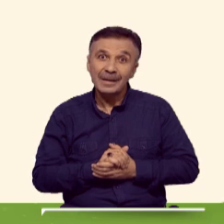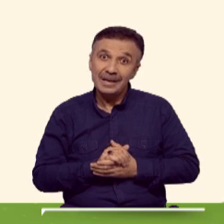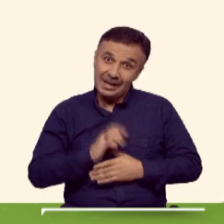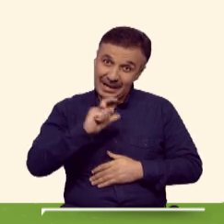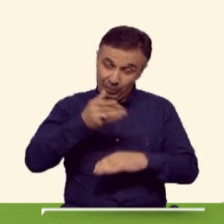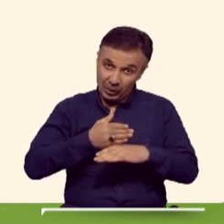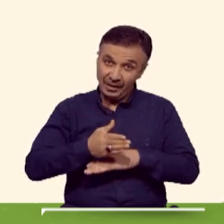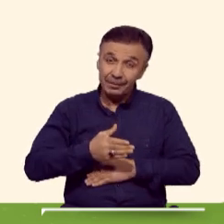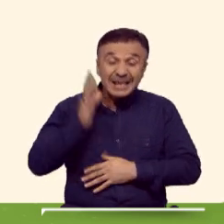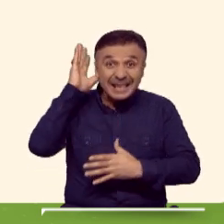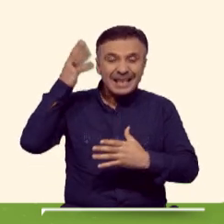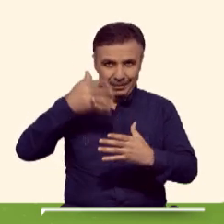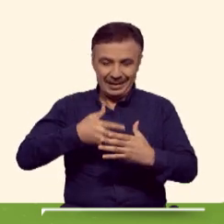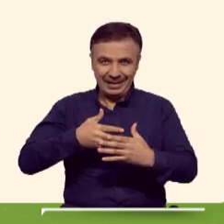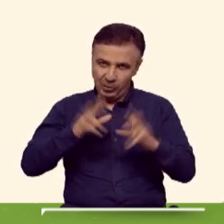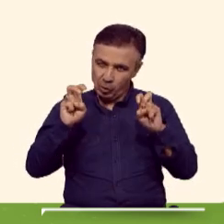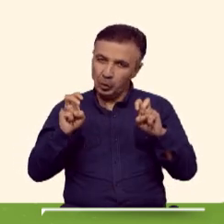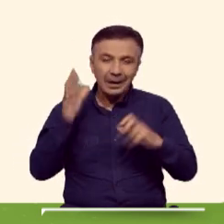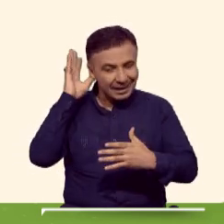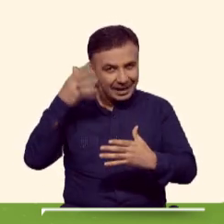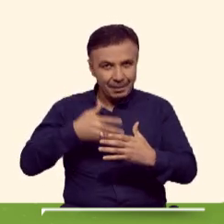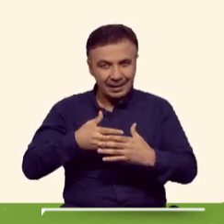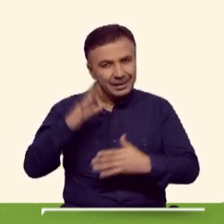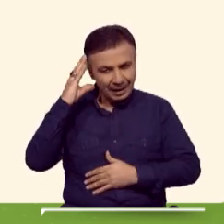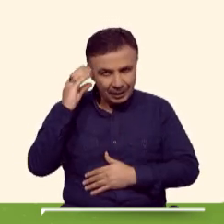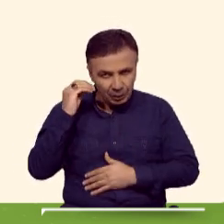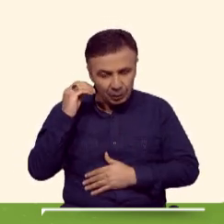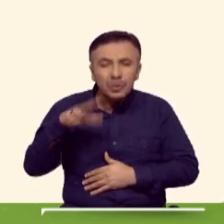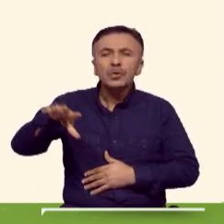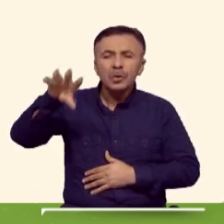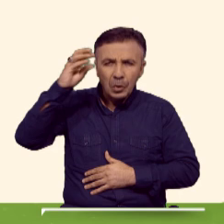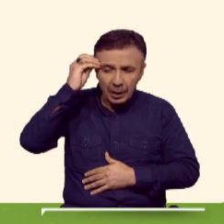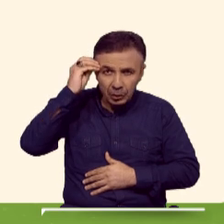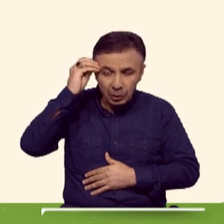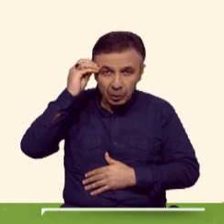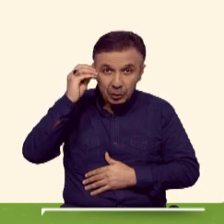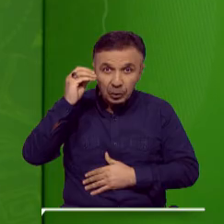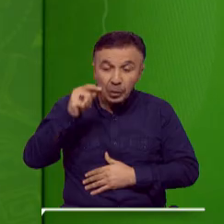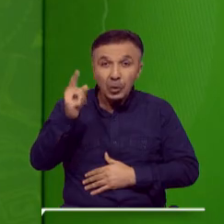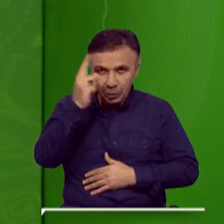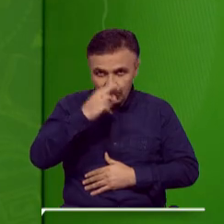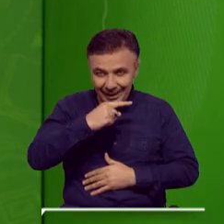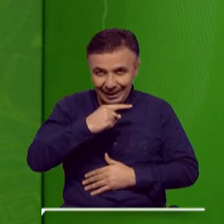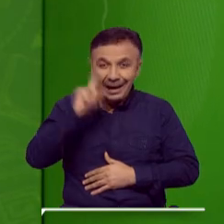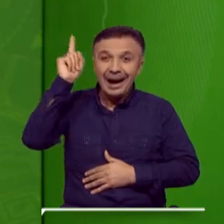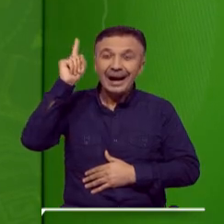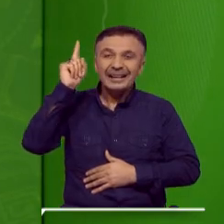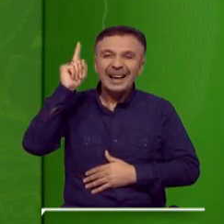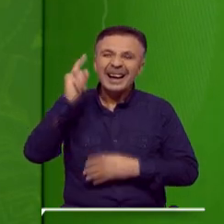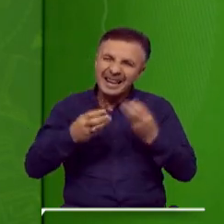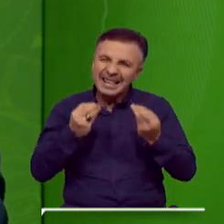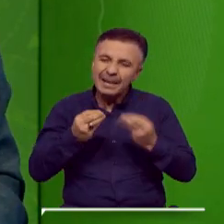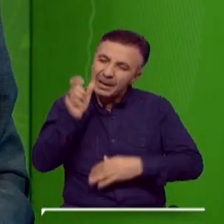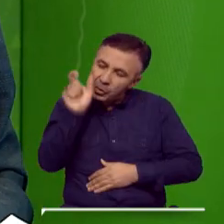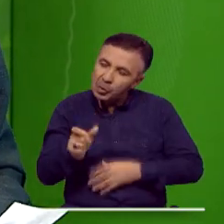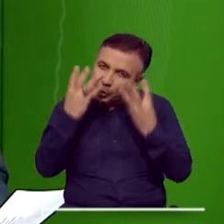değil mi? Konumuz da ibadet. İbadeti anlıyoruz, ibadeti öğreniyoruz. O yüzden Allah'a iyi bir